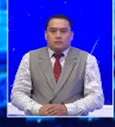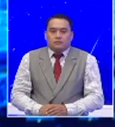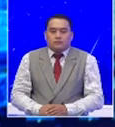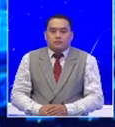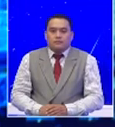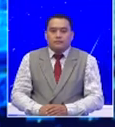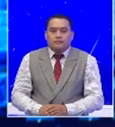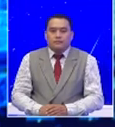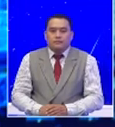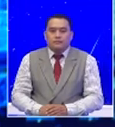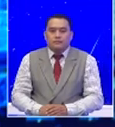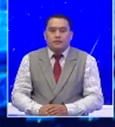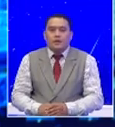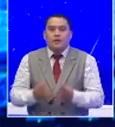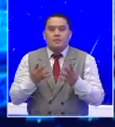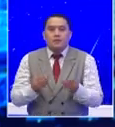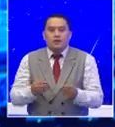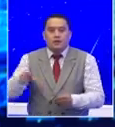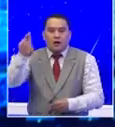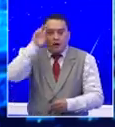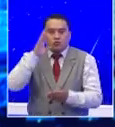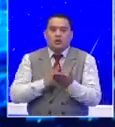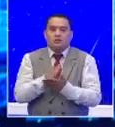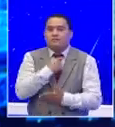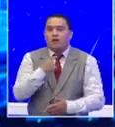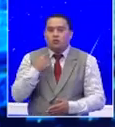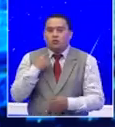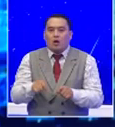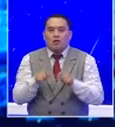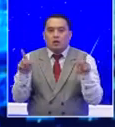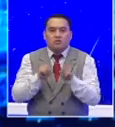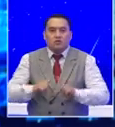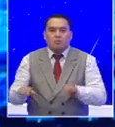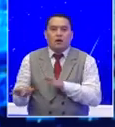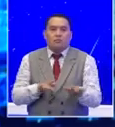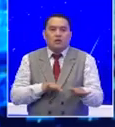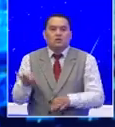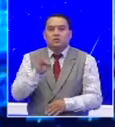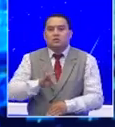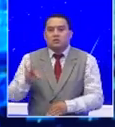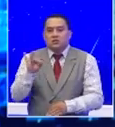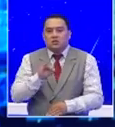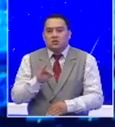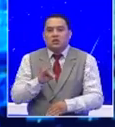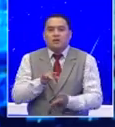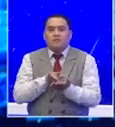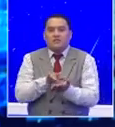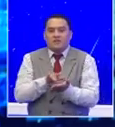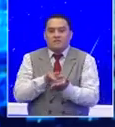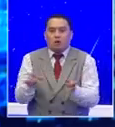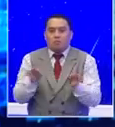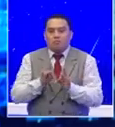Лабиринты истории. В преддверии Дня государственного служащего в Талдыкургане состоялось необычное мероприятие. Исторический